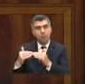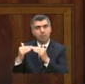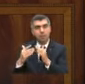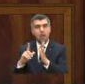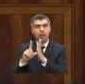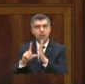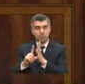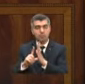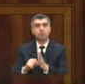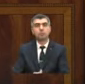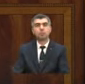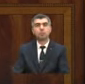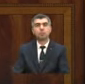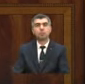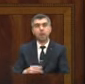القانون ديال